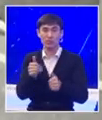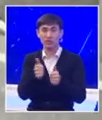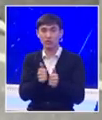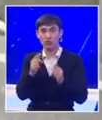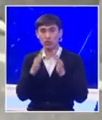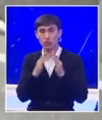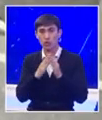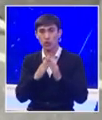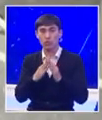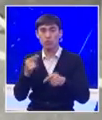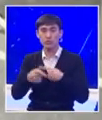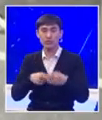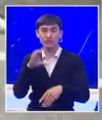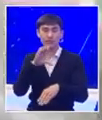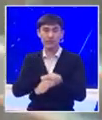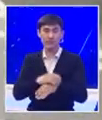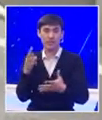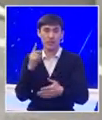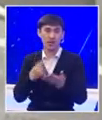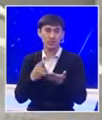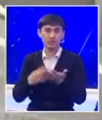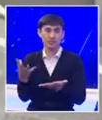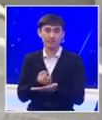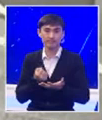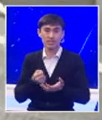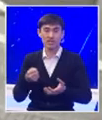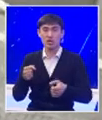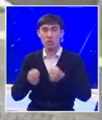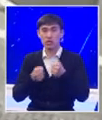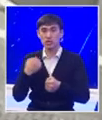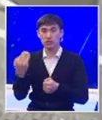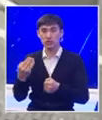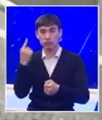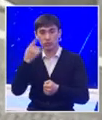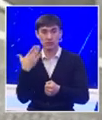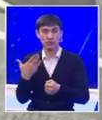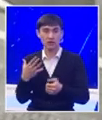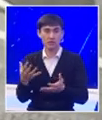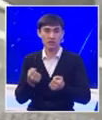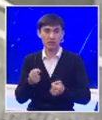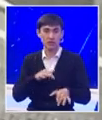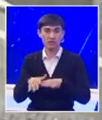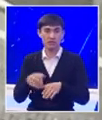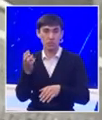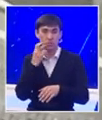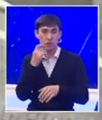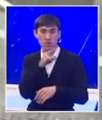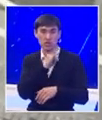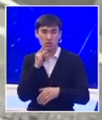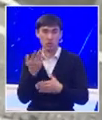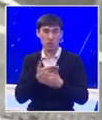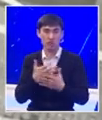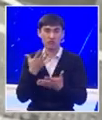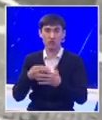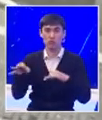вещественные доказательства были изъяты, включая и автомашину, на которой передвигался подозреваемый. Действиям беременной женщины,